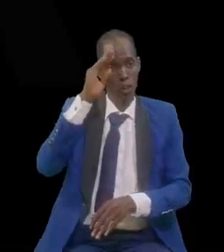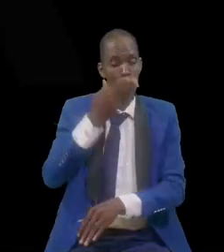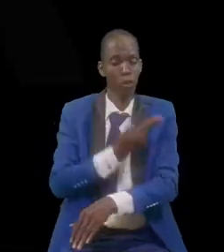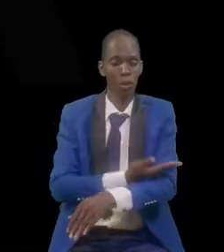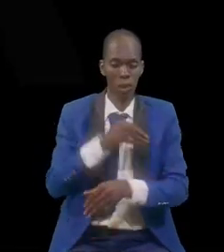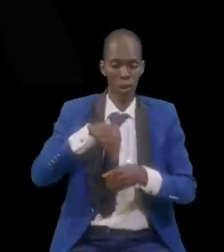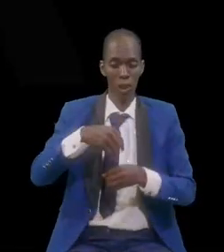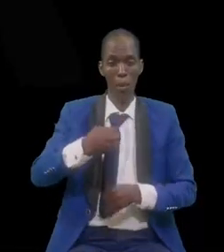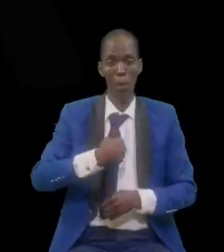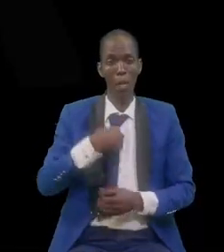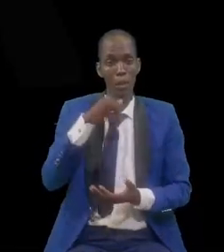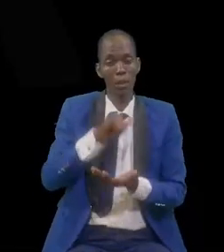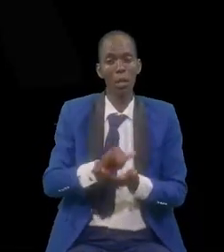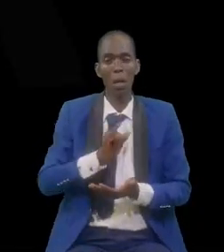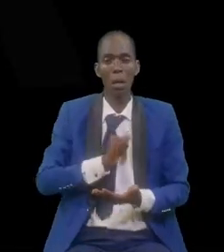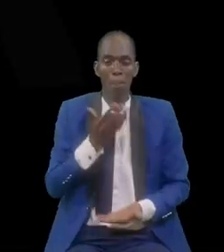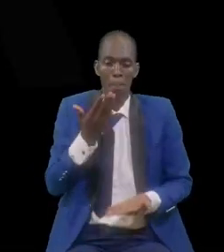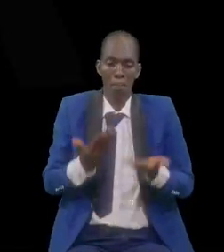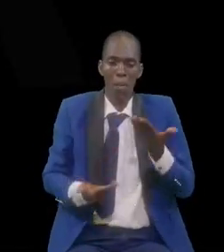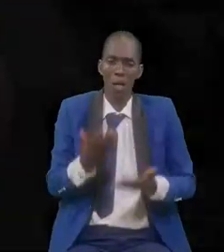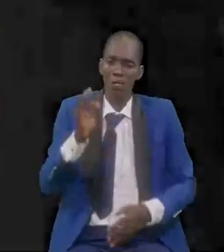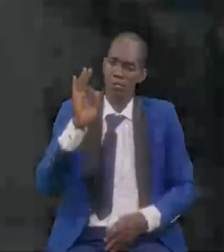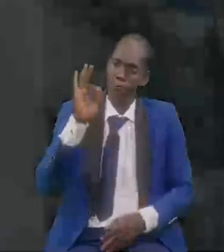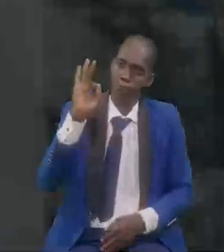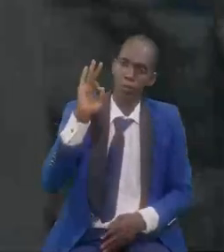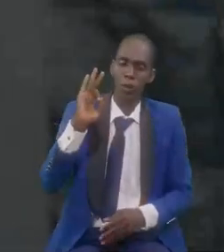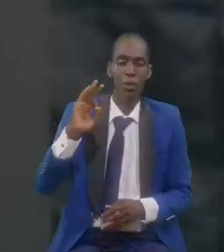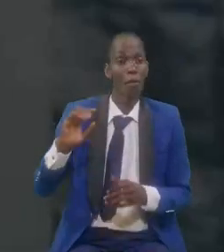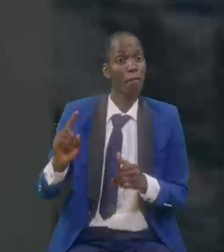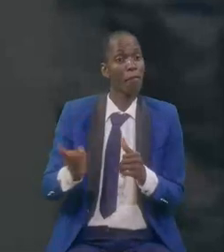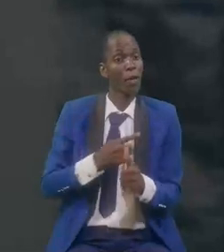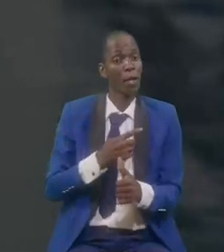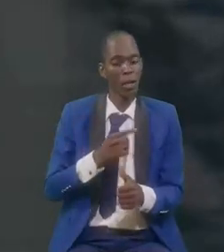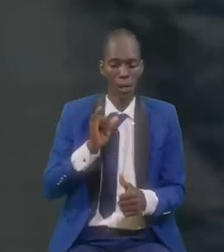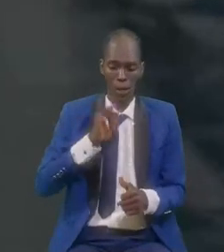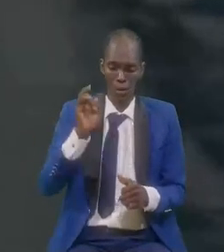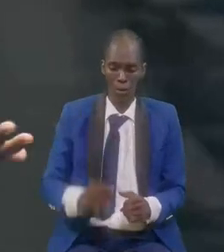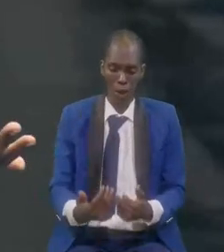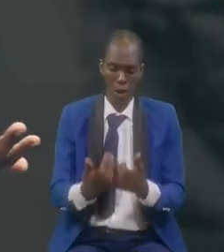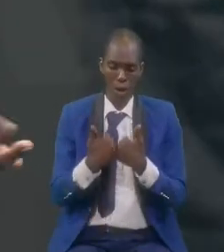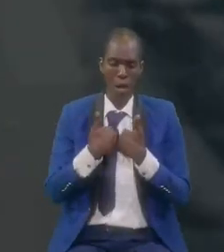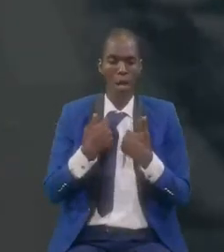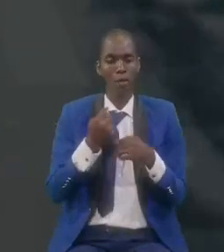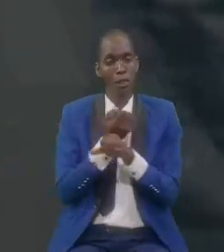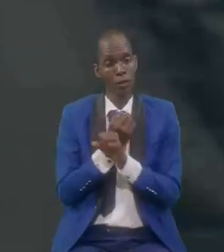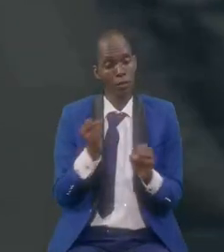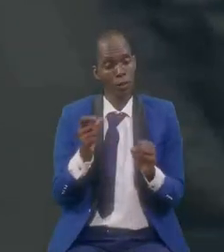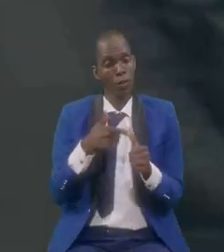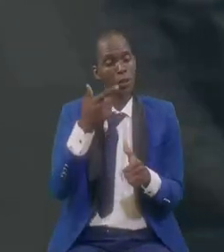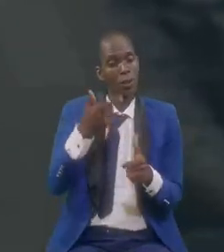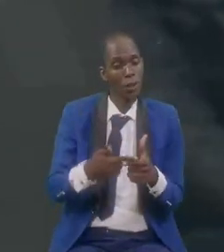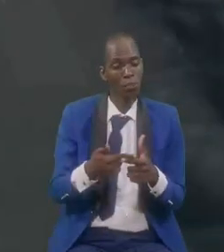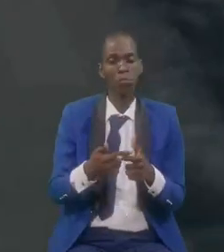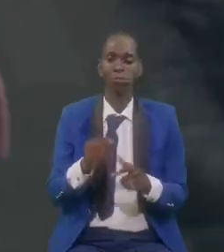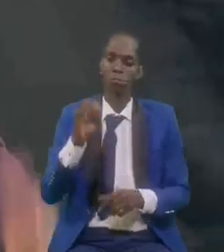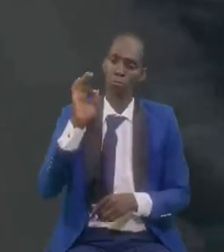afin que je l'annonçasse. Que je possède d'abord le salut et ensuite que